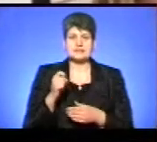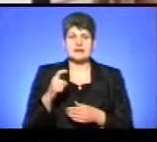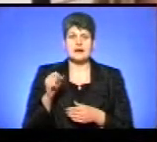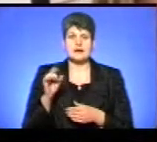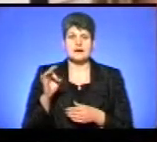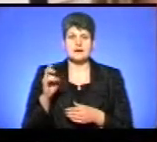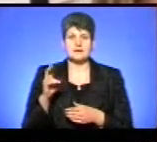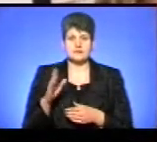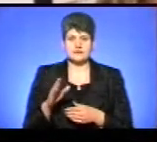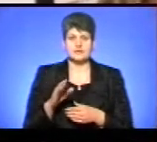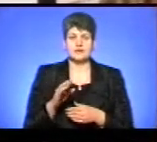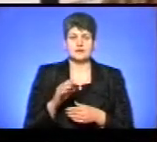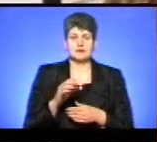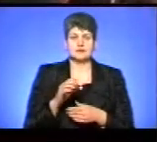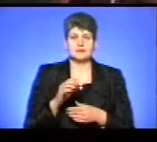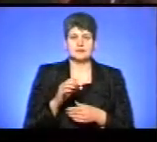Володимирівну,